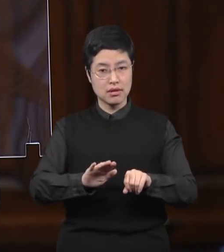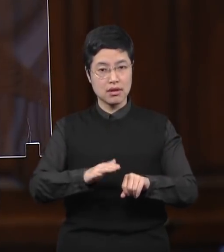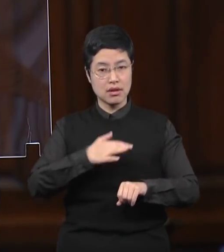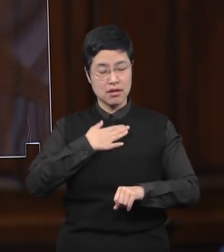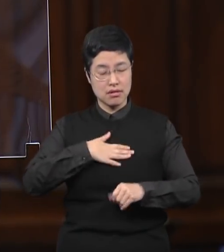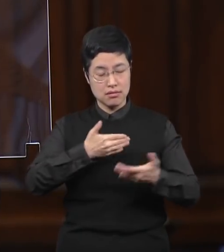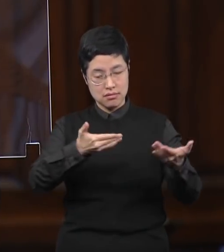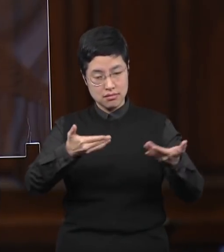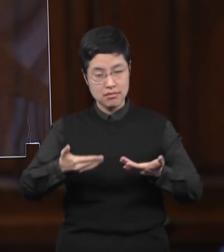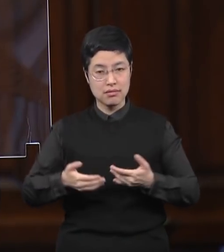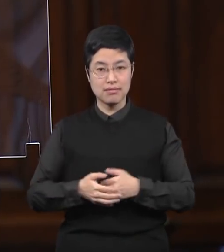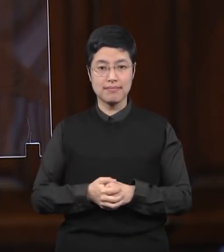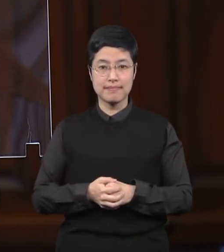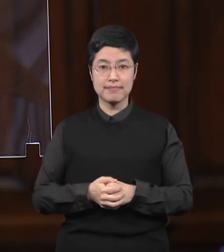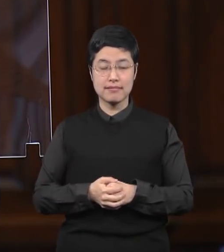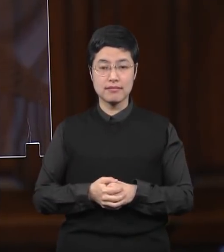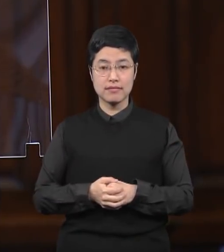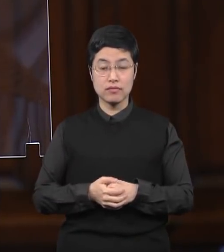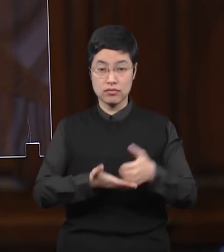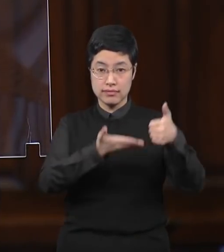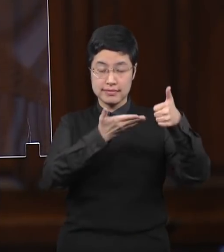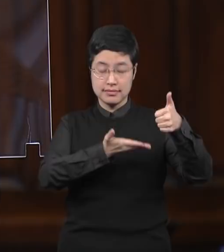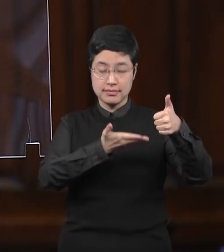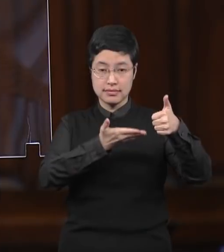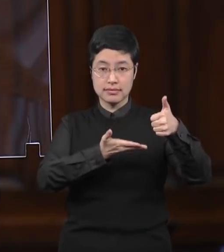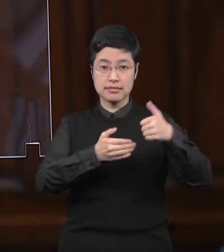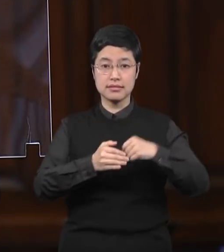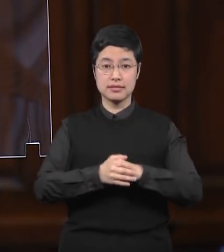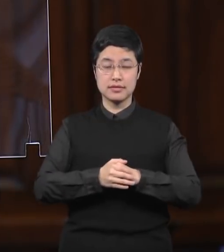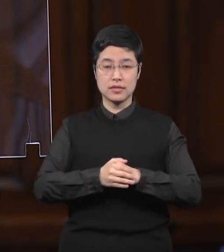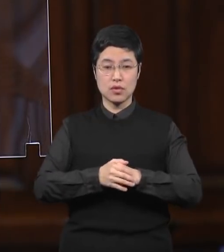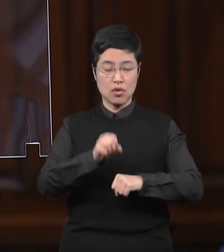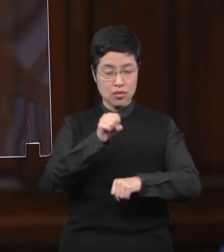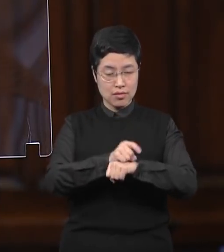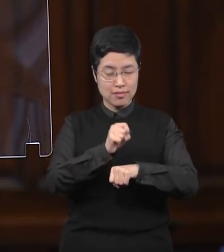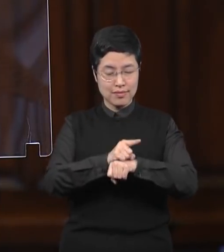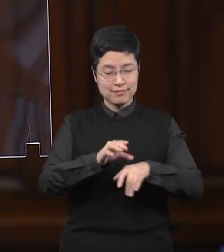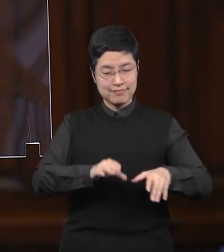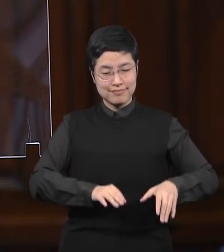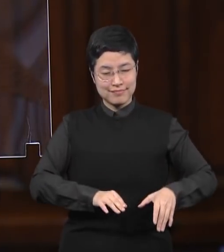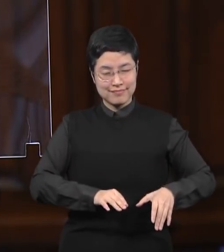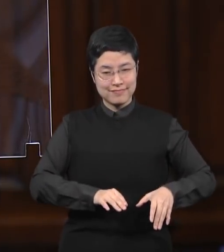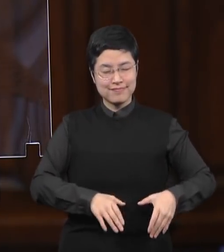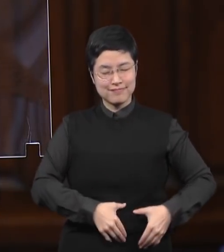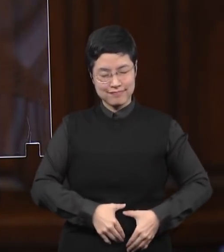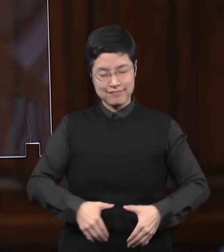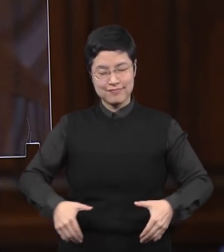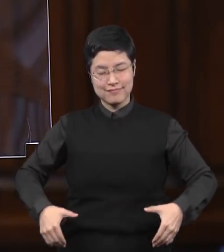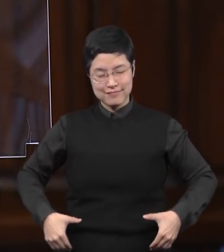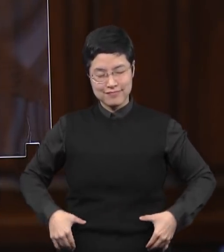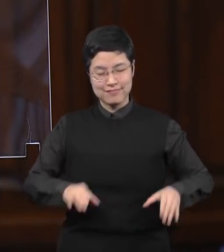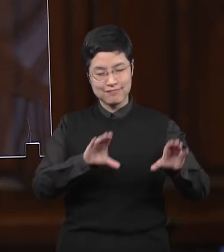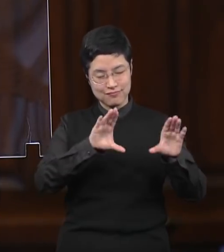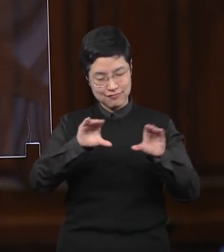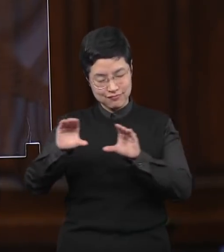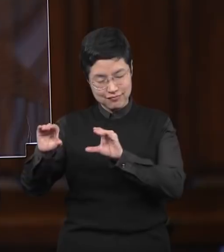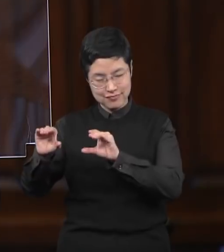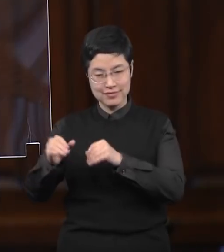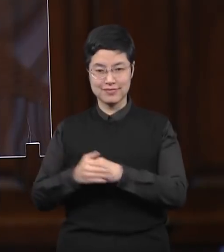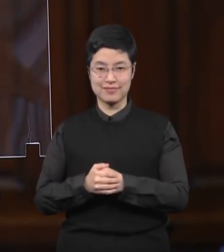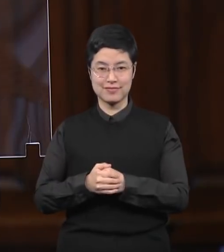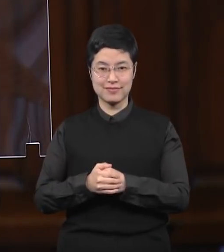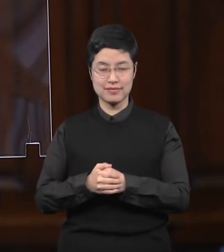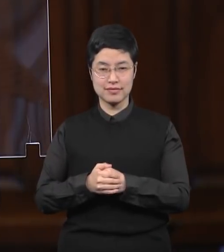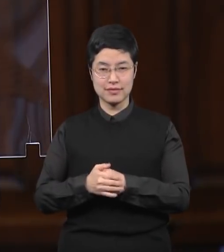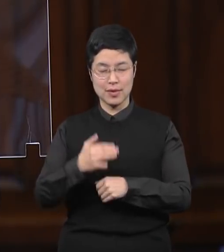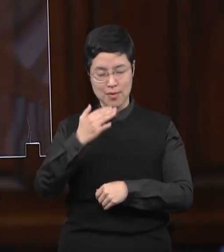보여주고 있습니다. 주기영님의 온화하신 성품과 따뜻한 마음, 평소에 보여주셨던